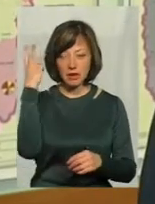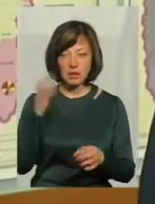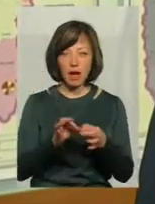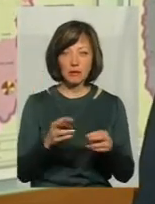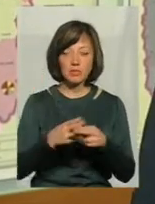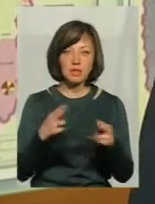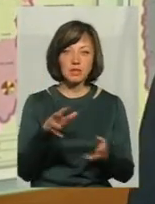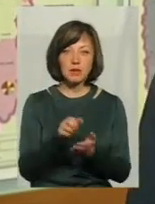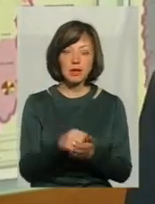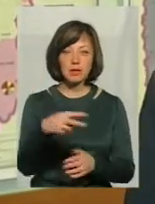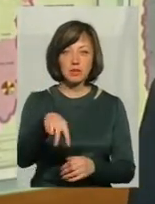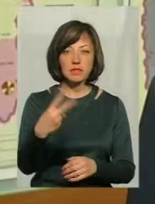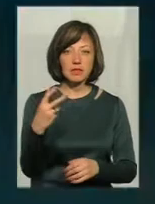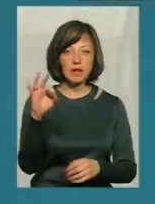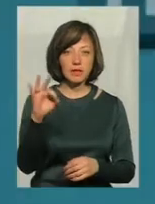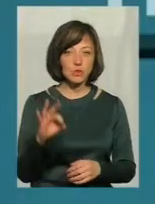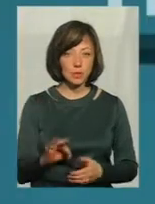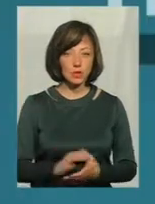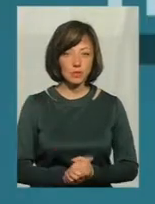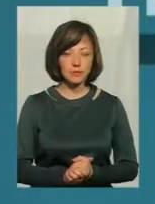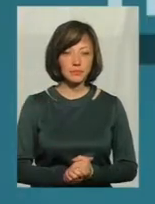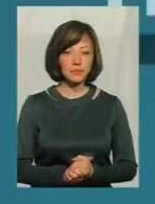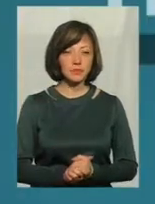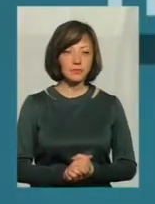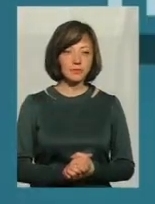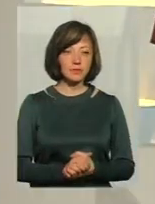займає близько 22%.